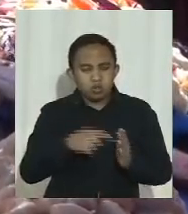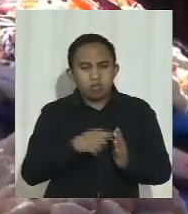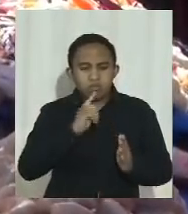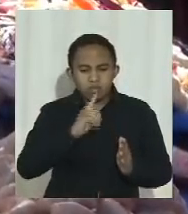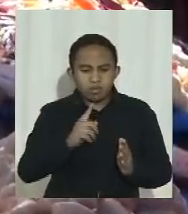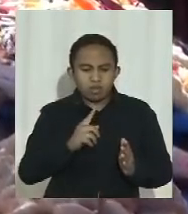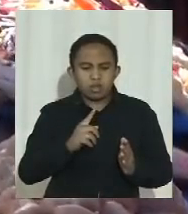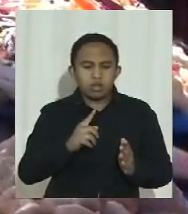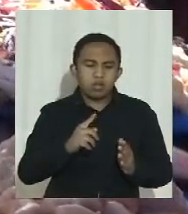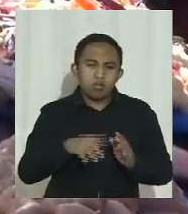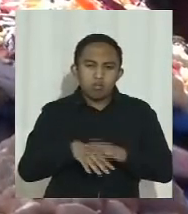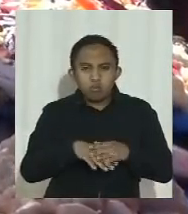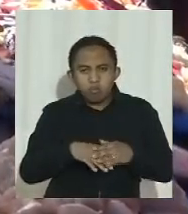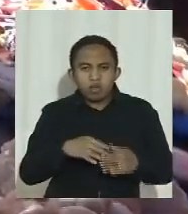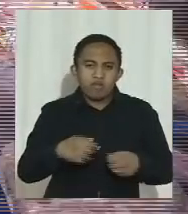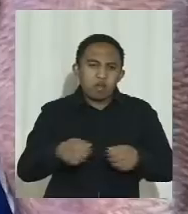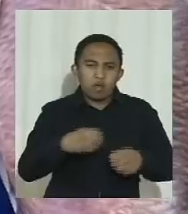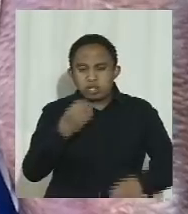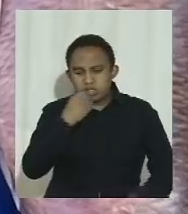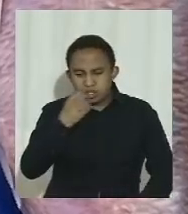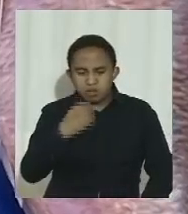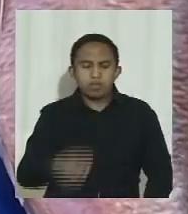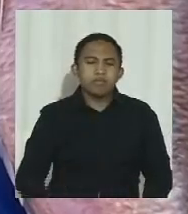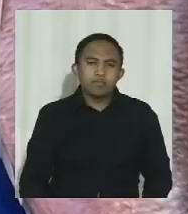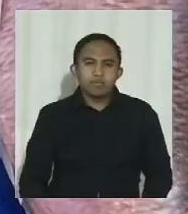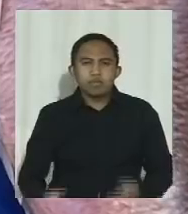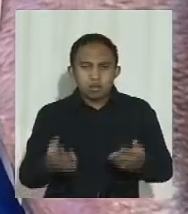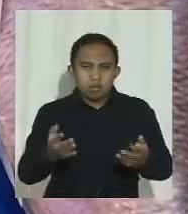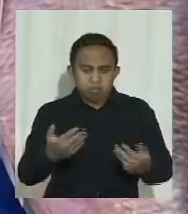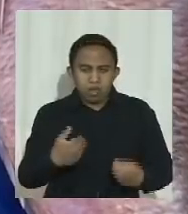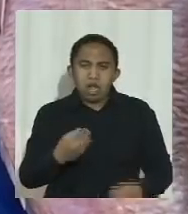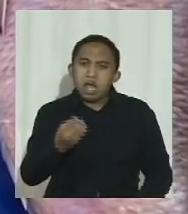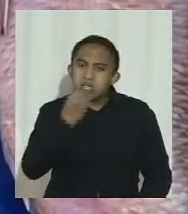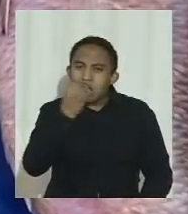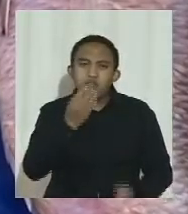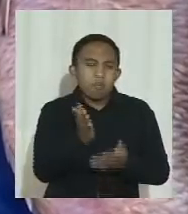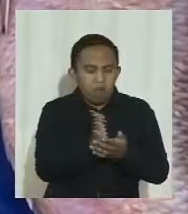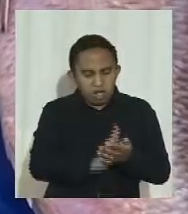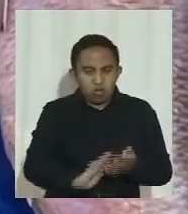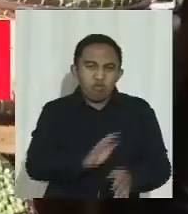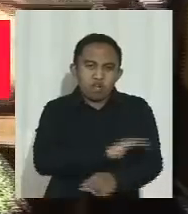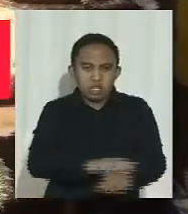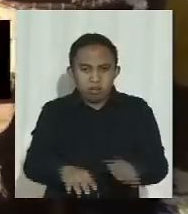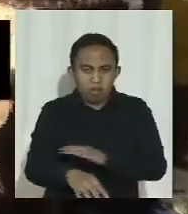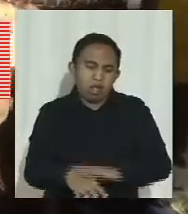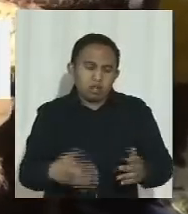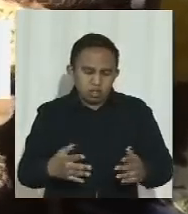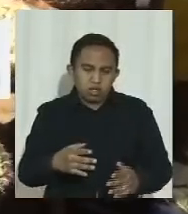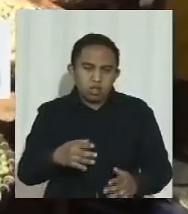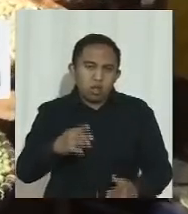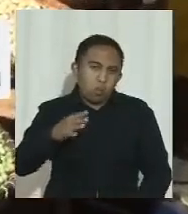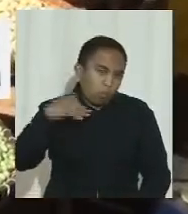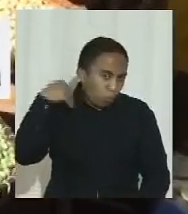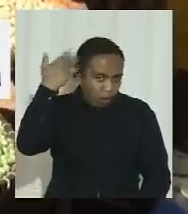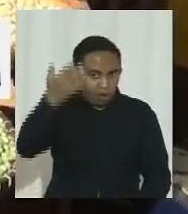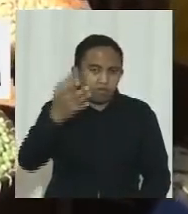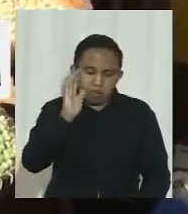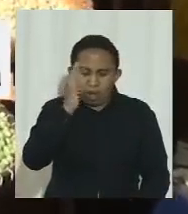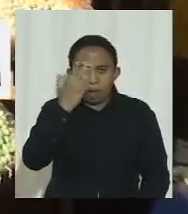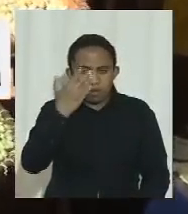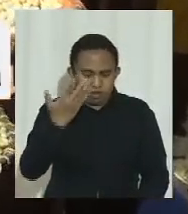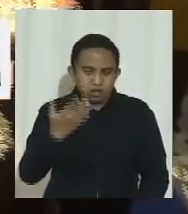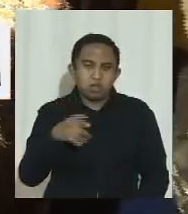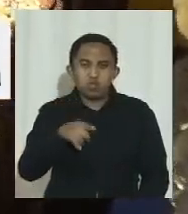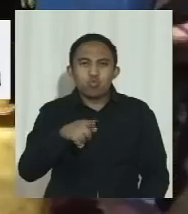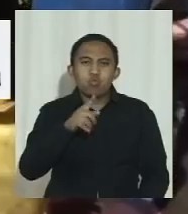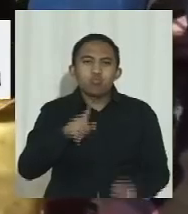faritra ara-tsakafo. Sakafo madio sy ara-pahasalamana, antoky ny ho avy mamiratra. Io no teny filamatra nanamariana ny